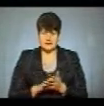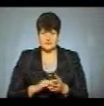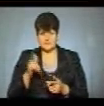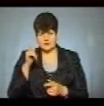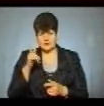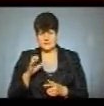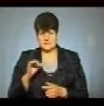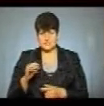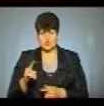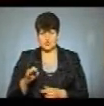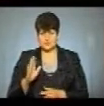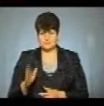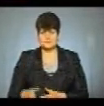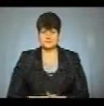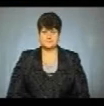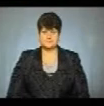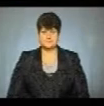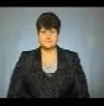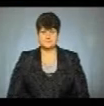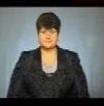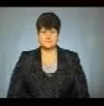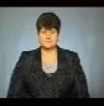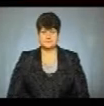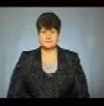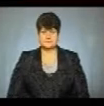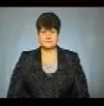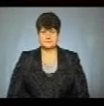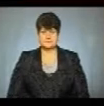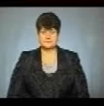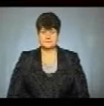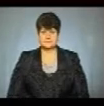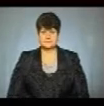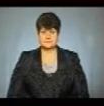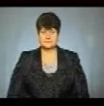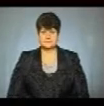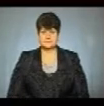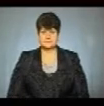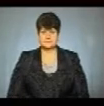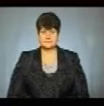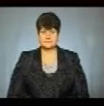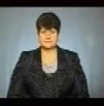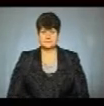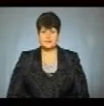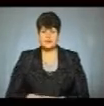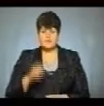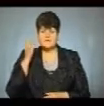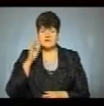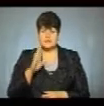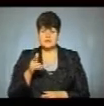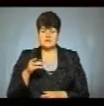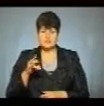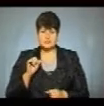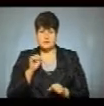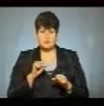СІЗО. Любов Гадомська, Андрій Прокопів. Новини на Суспільному. Тернопіль. Нагадаю, Віталія Гнатишина